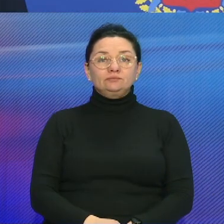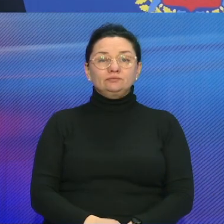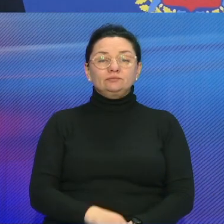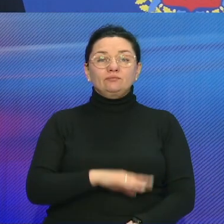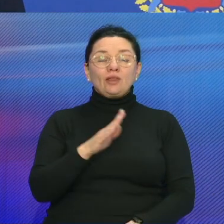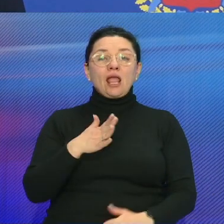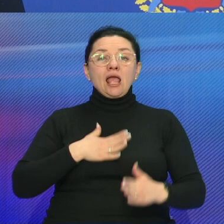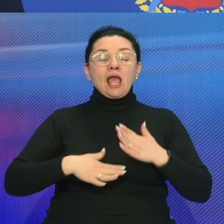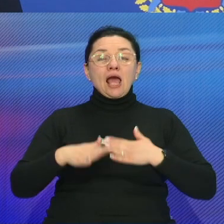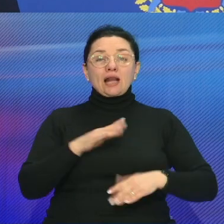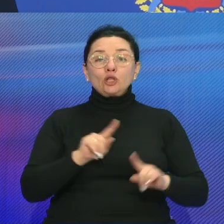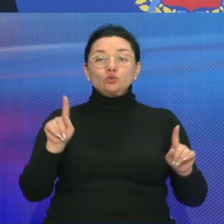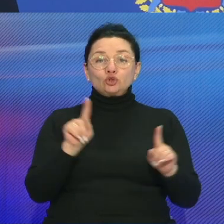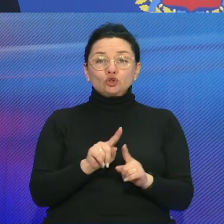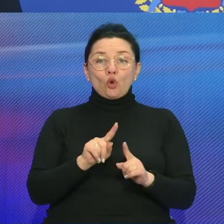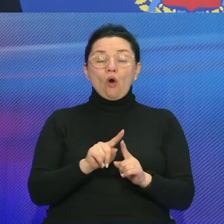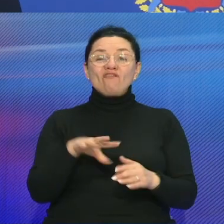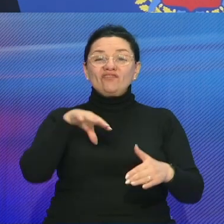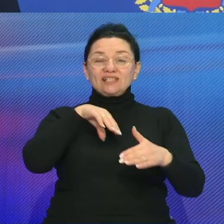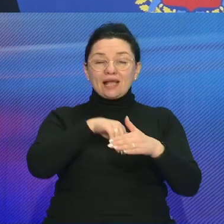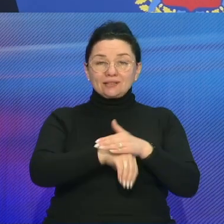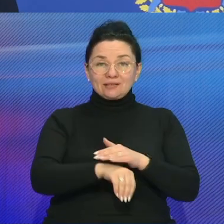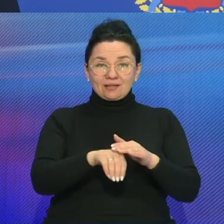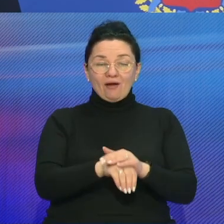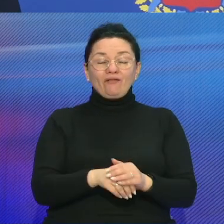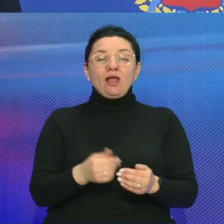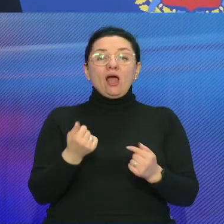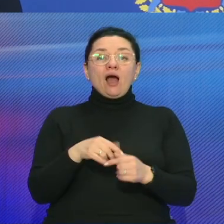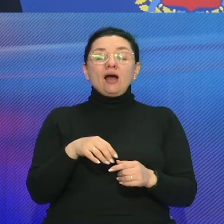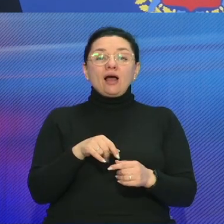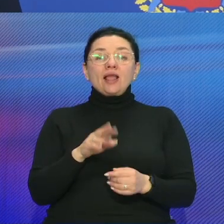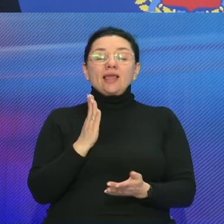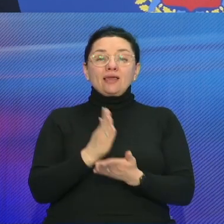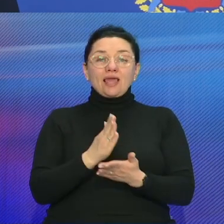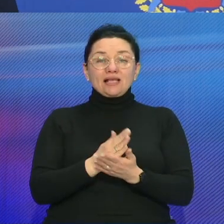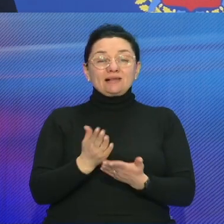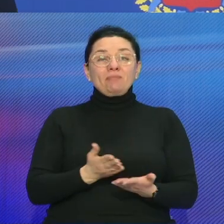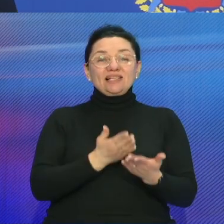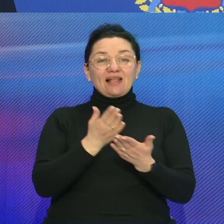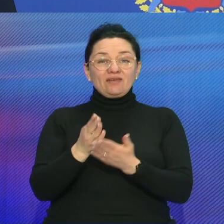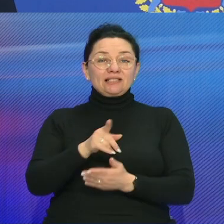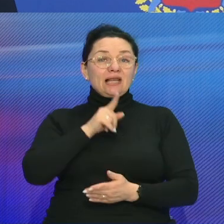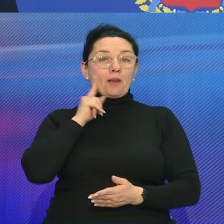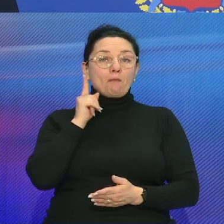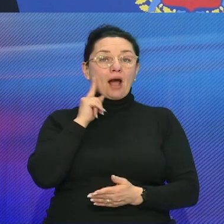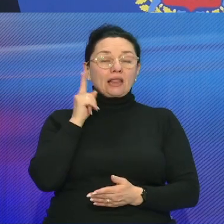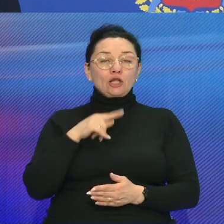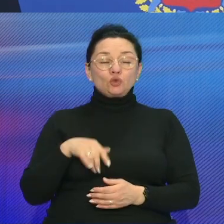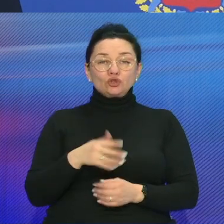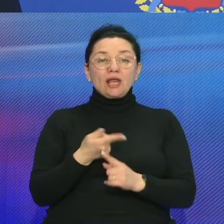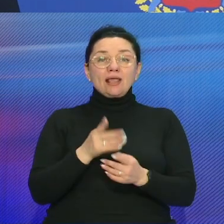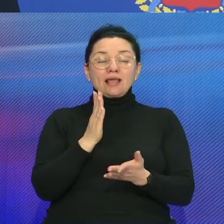Радует, что в состав депутатского корпуса нынешнего созыва вошли представители молодежи, в том числе один